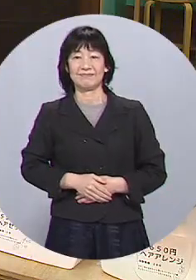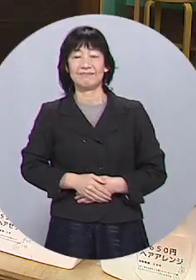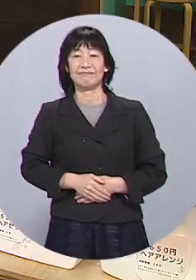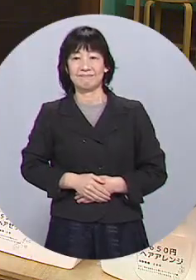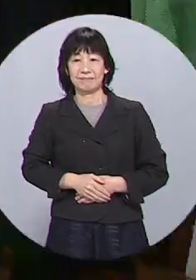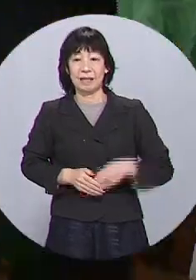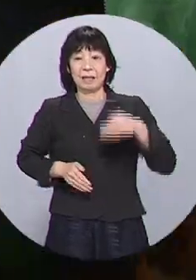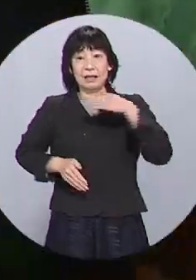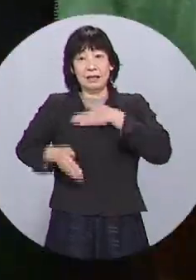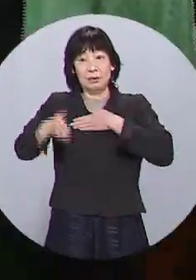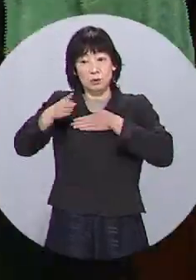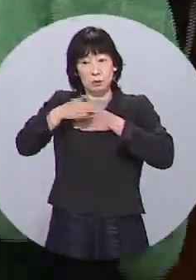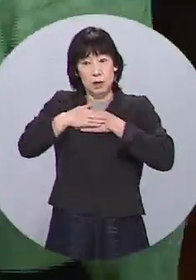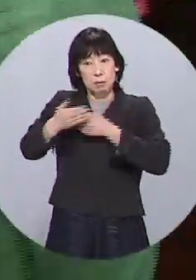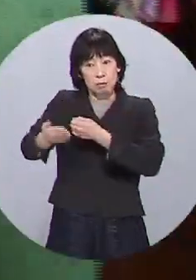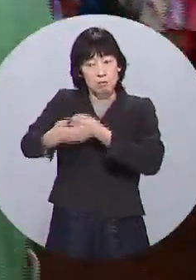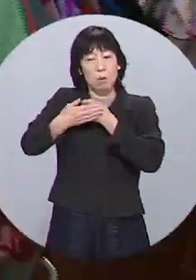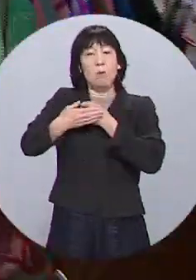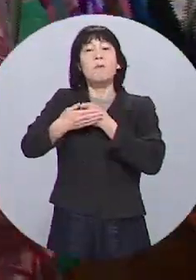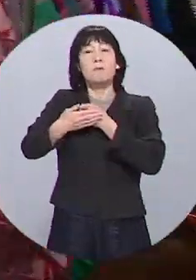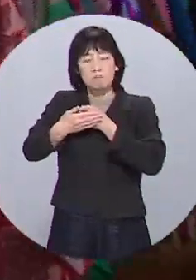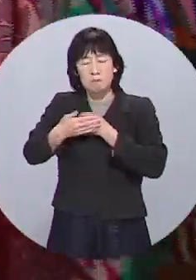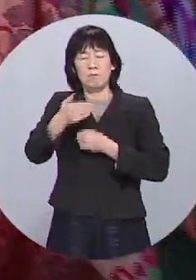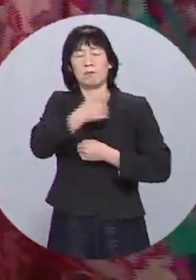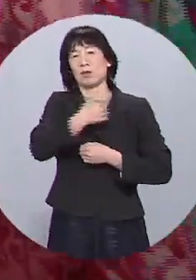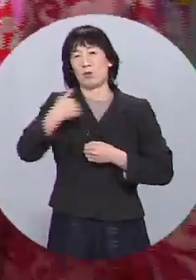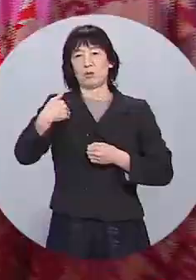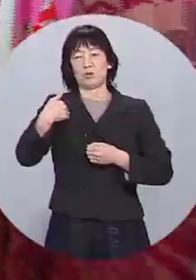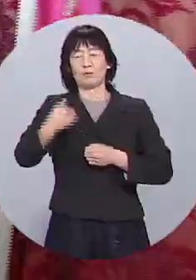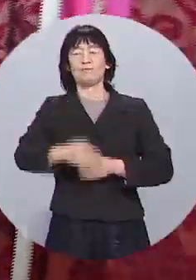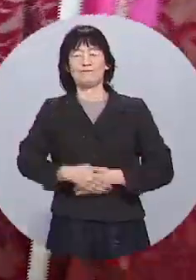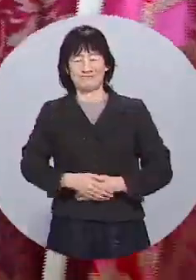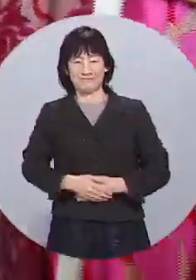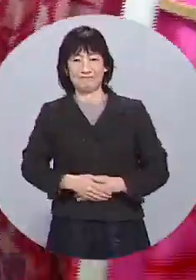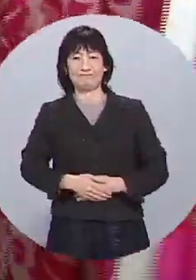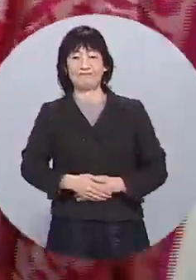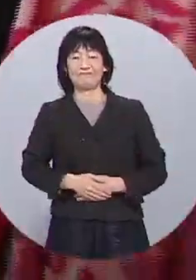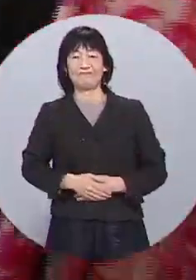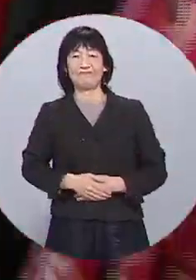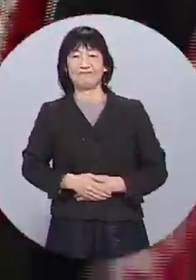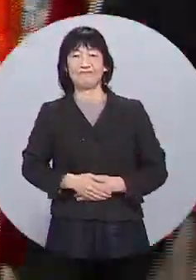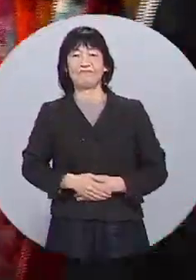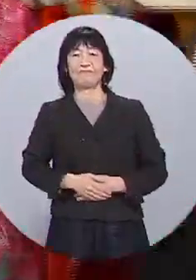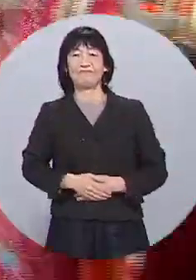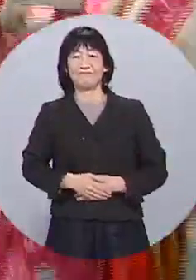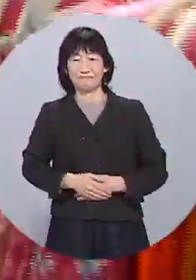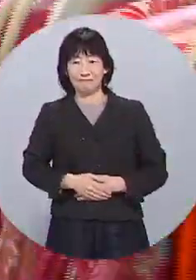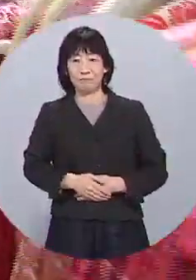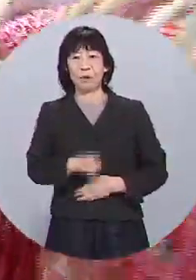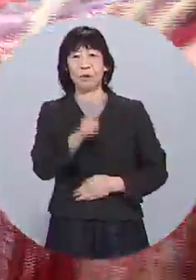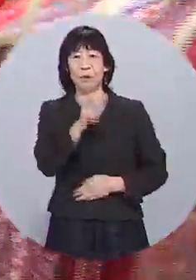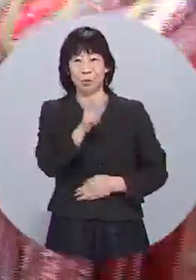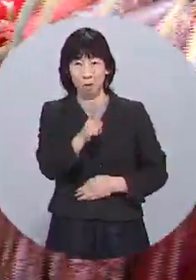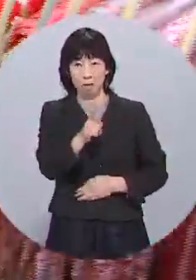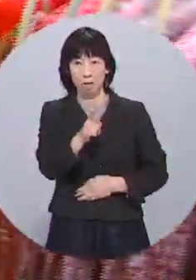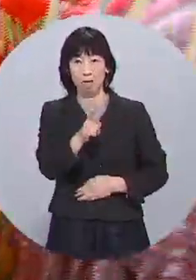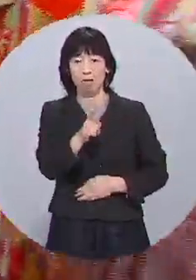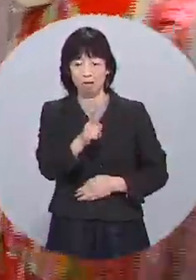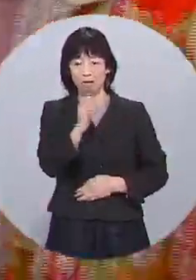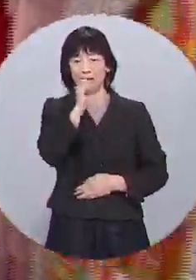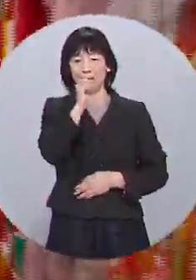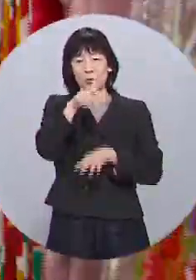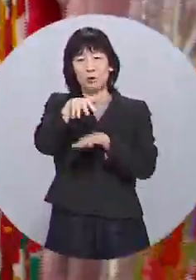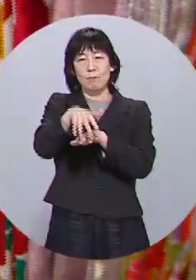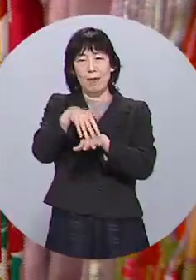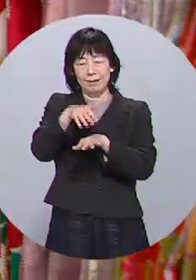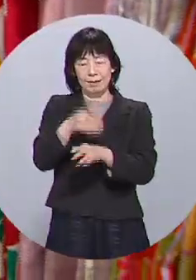着付けもしてくれますので手ぶらで着ても大丈夫。 うちのラクがですね、秩父銘仙って言って秩父でもともと